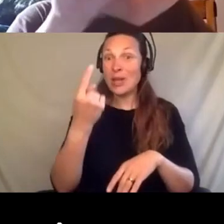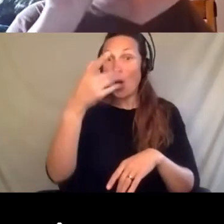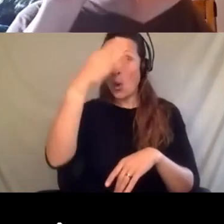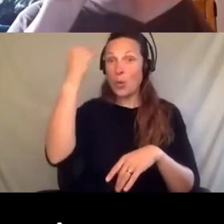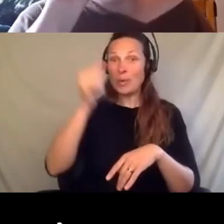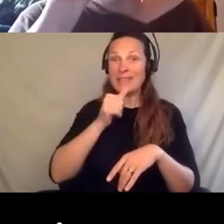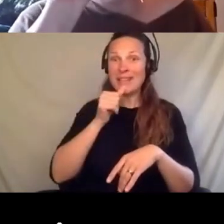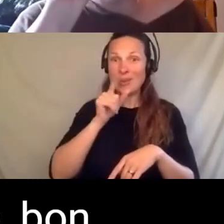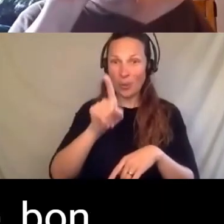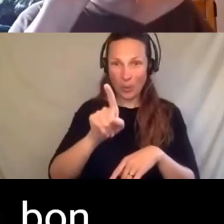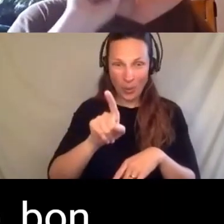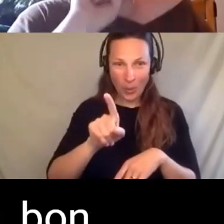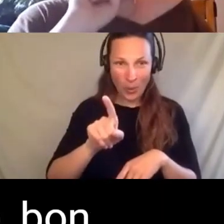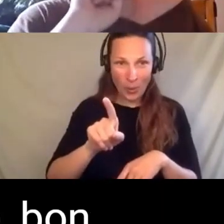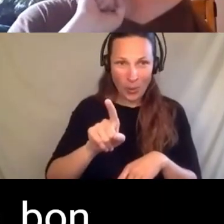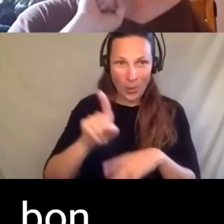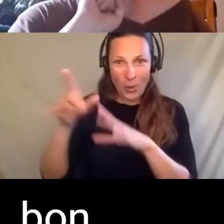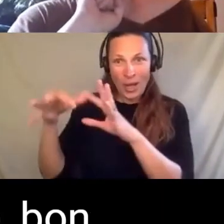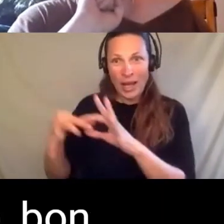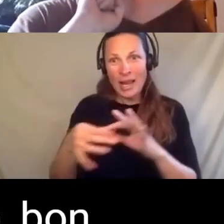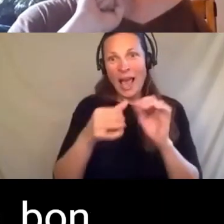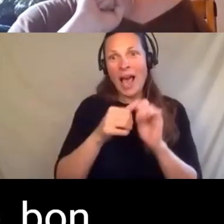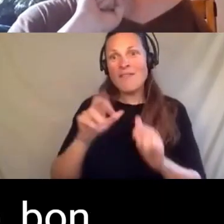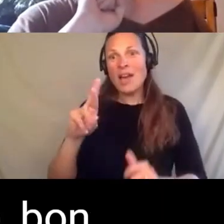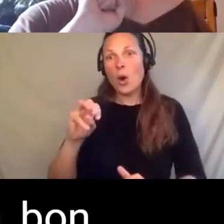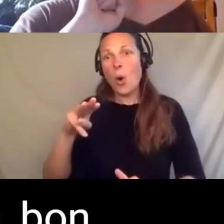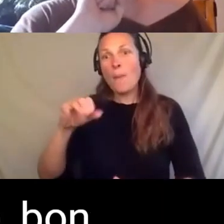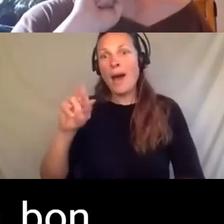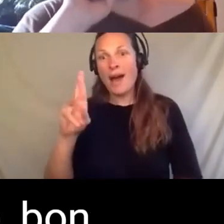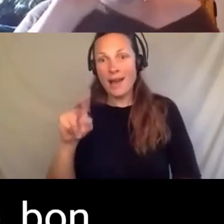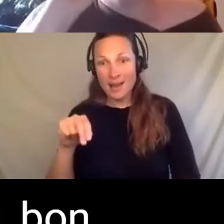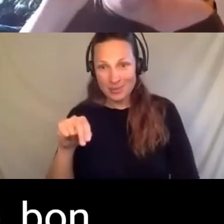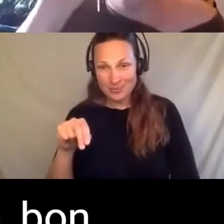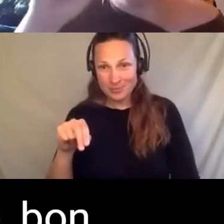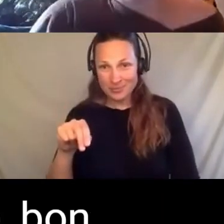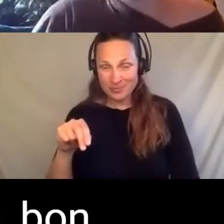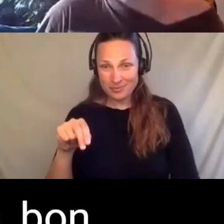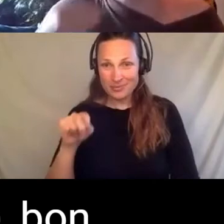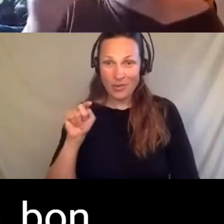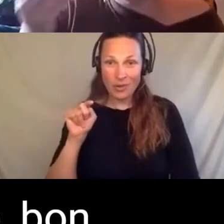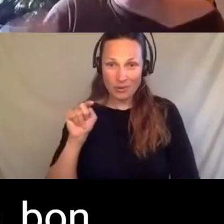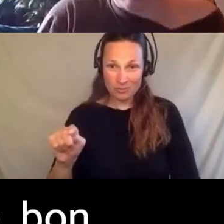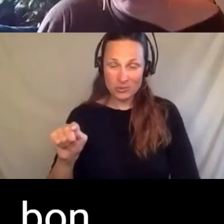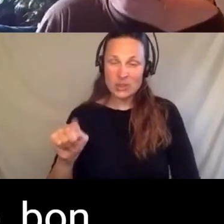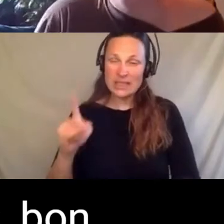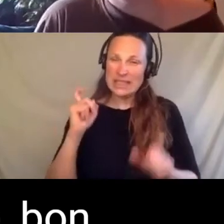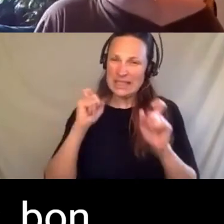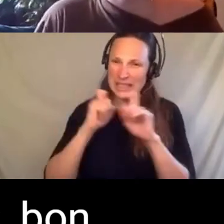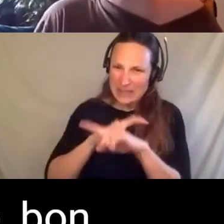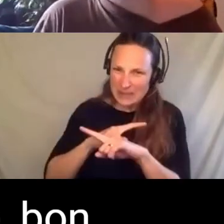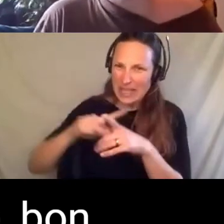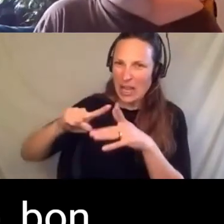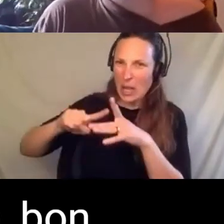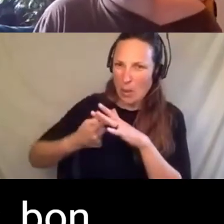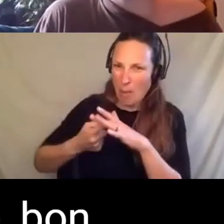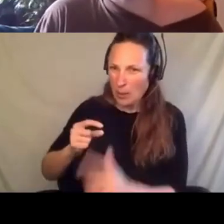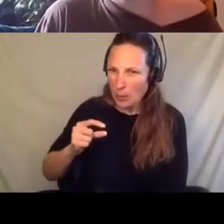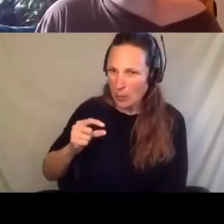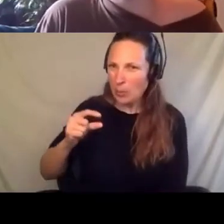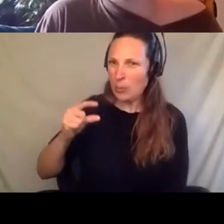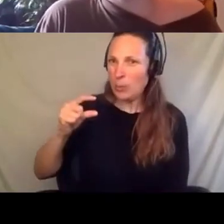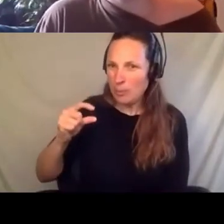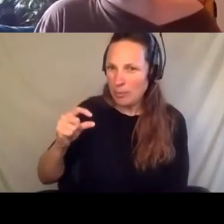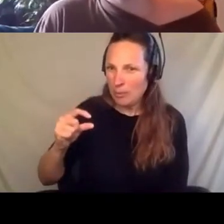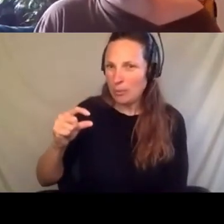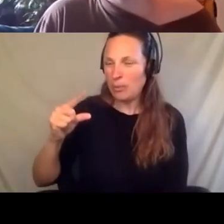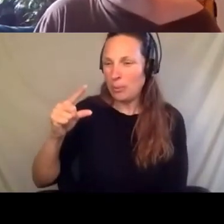tantôt. Par rapport au romarin, c'est une culture qui est difficile au début. Ça prend plusieurs années